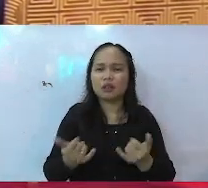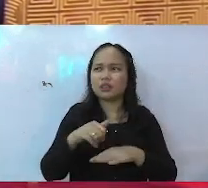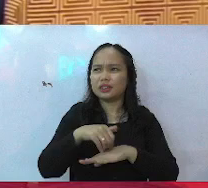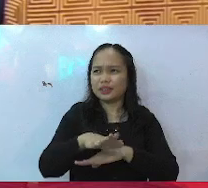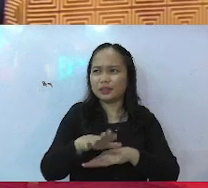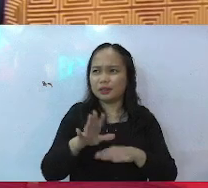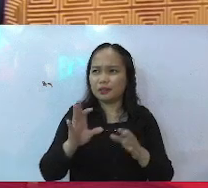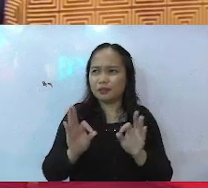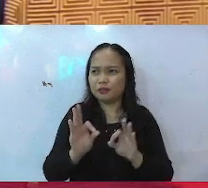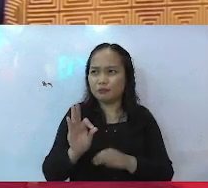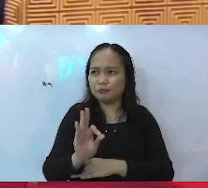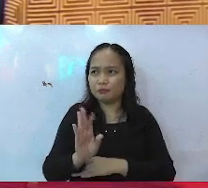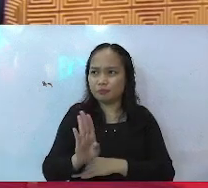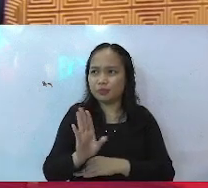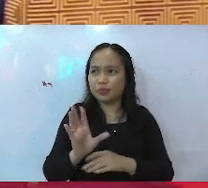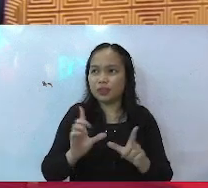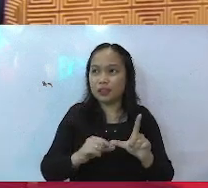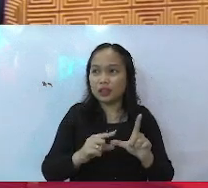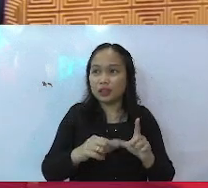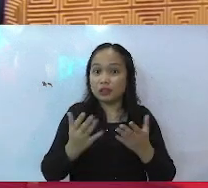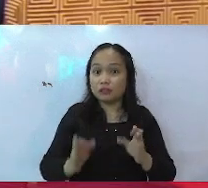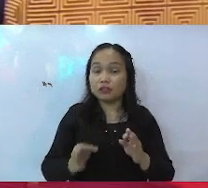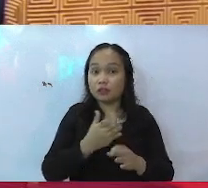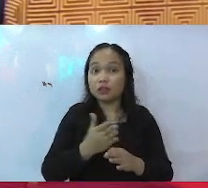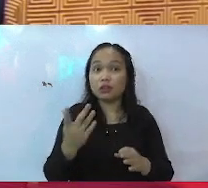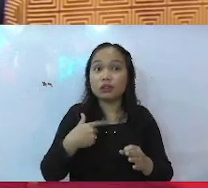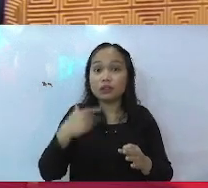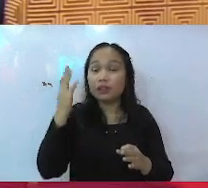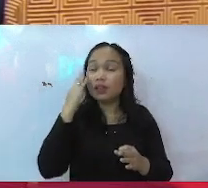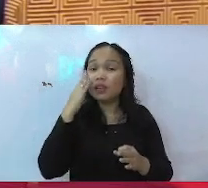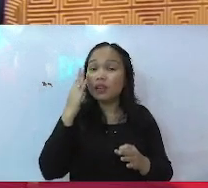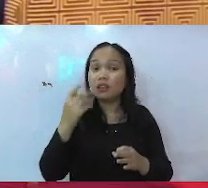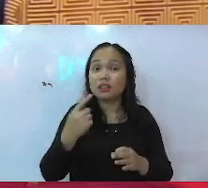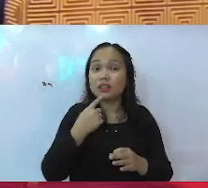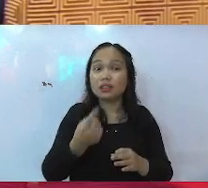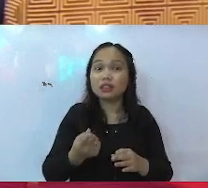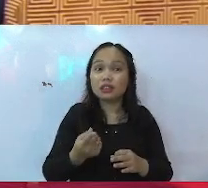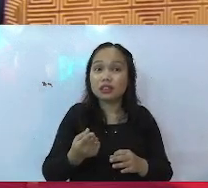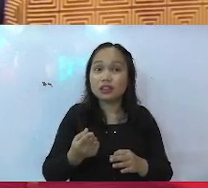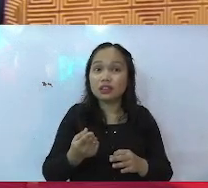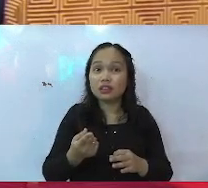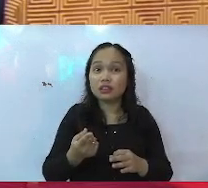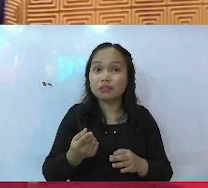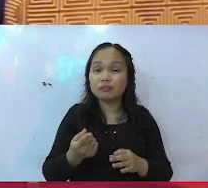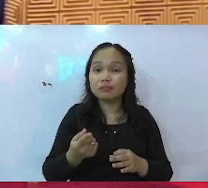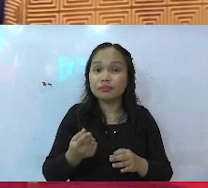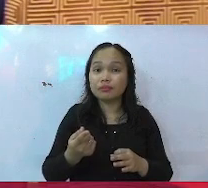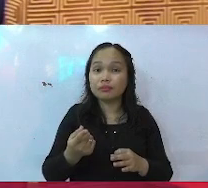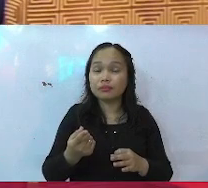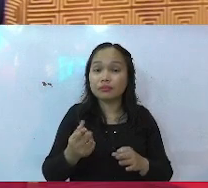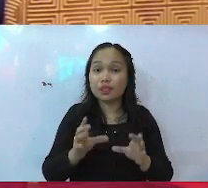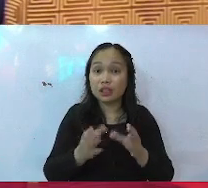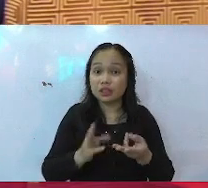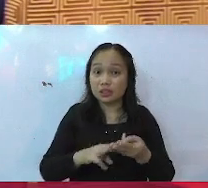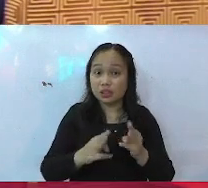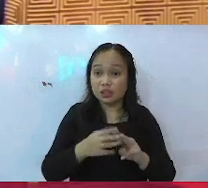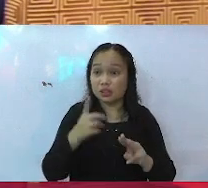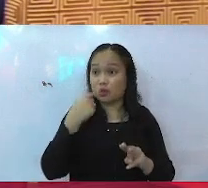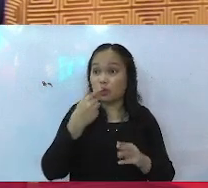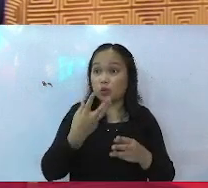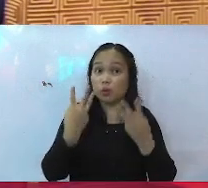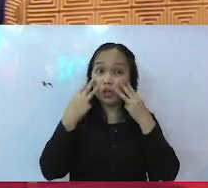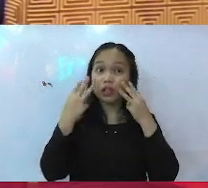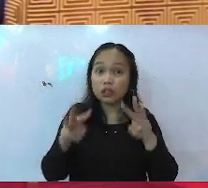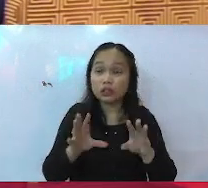link you see kaya p may alam kayo na kaibigan niyo na nanonood At sumusubaybay ngayon na classmate niyo ilista niyo lang yung